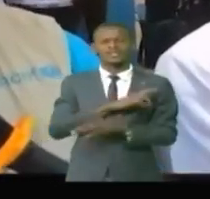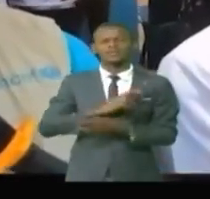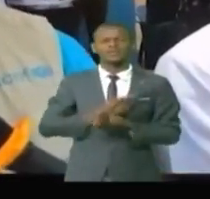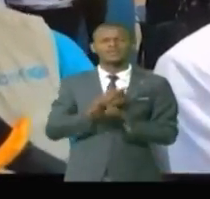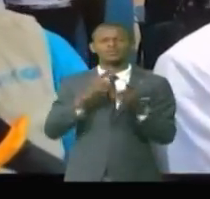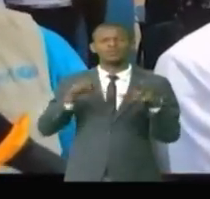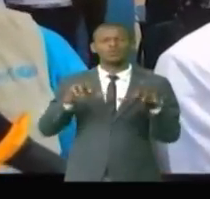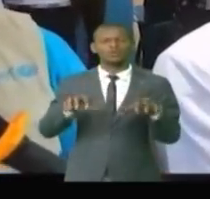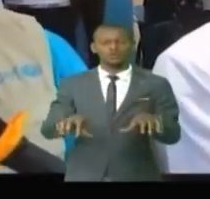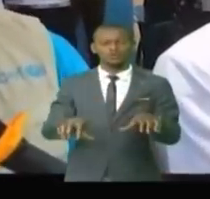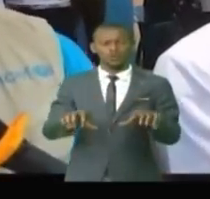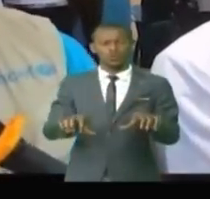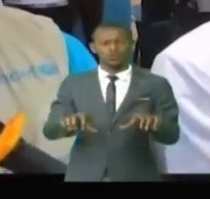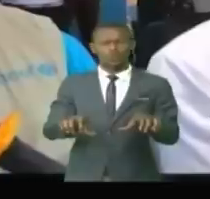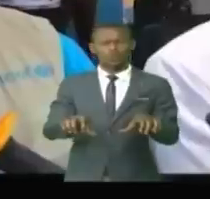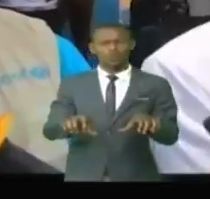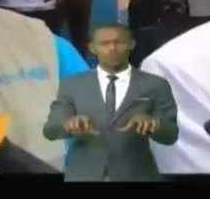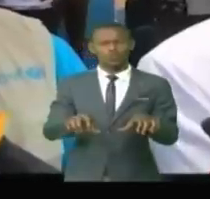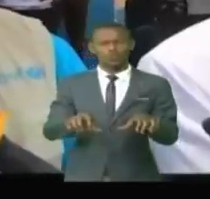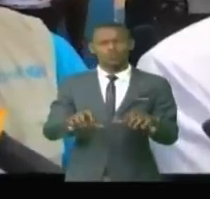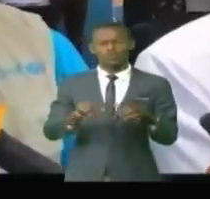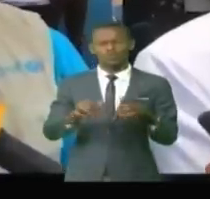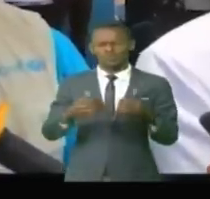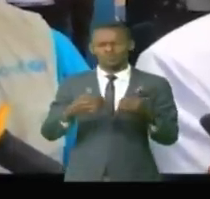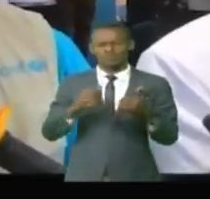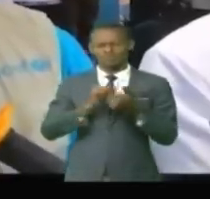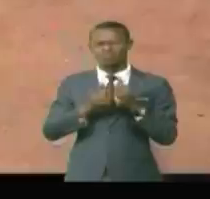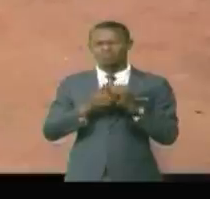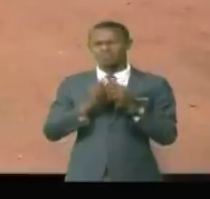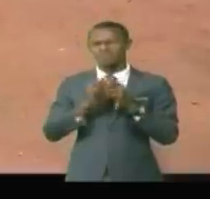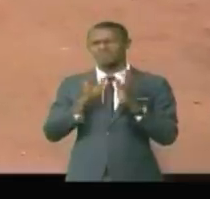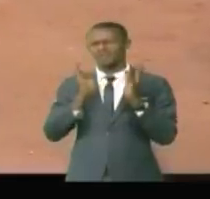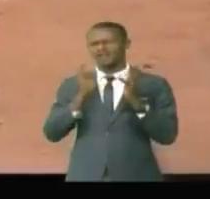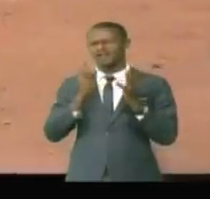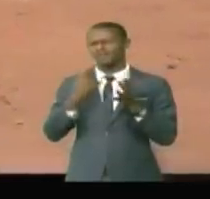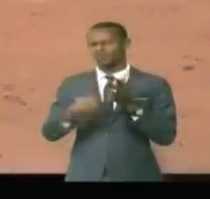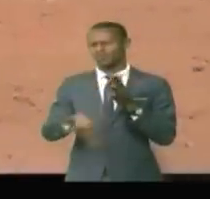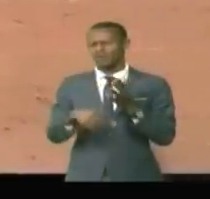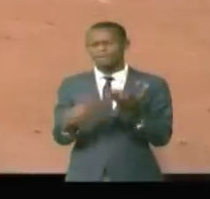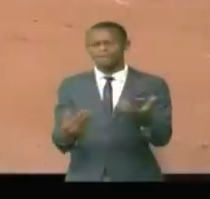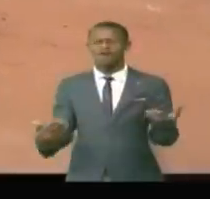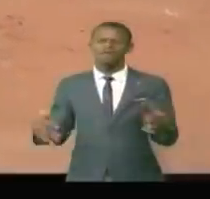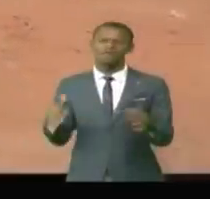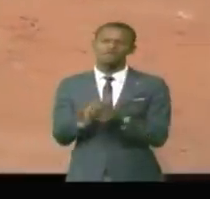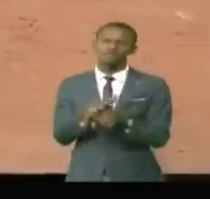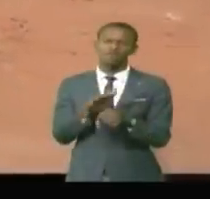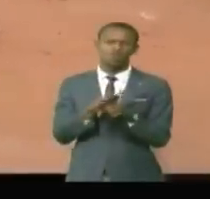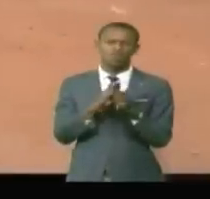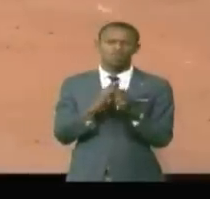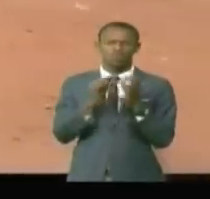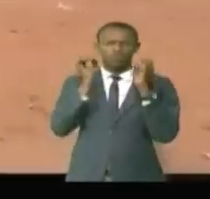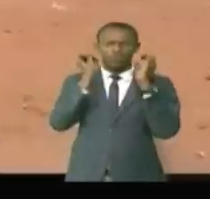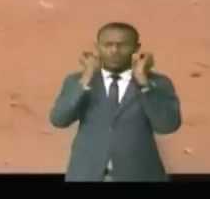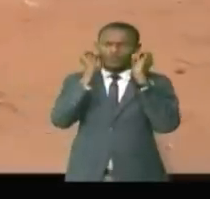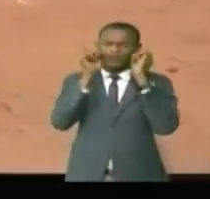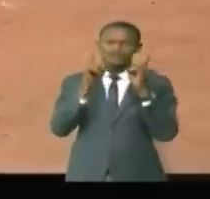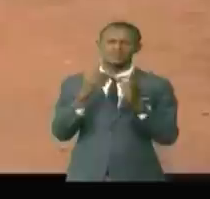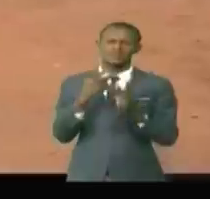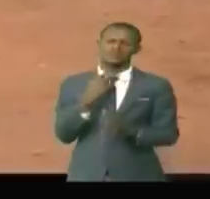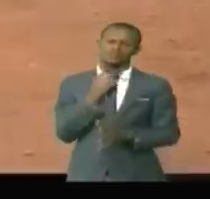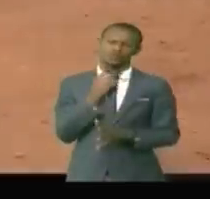pas tant liée au refus des parents d'offrir à leurs enfants une éducation, parce que nous avons des évidences que les ménages qui le